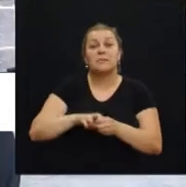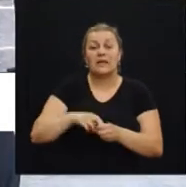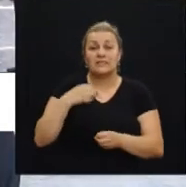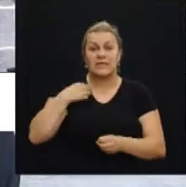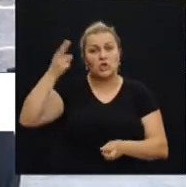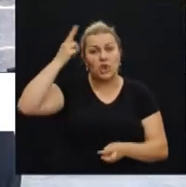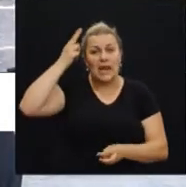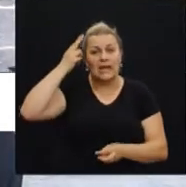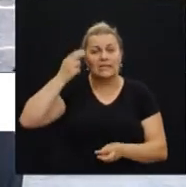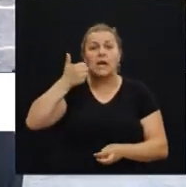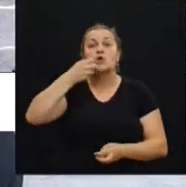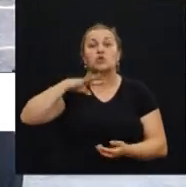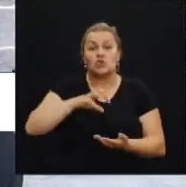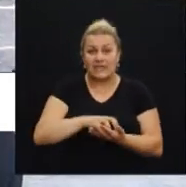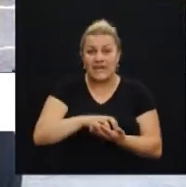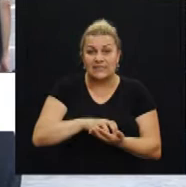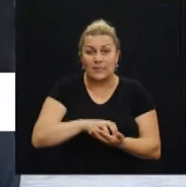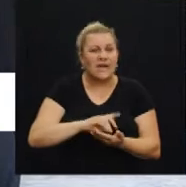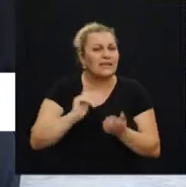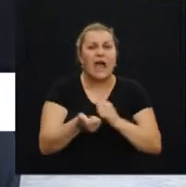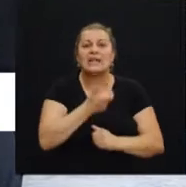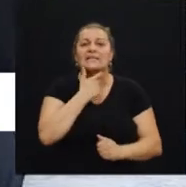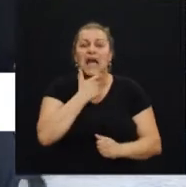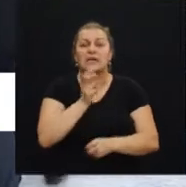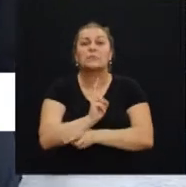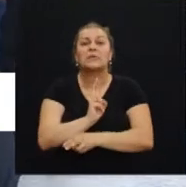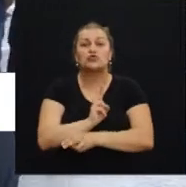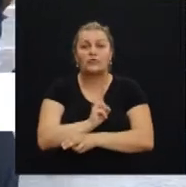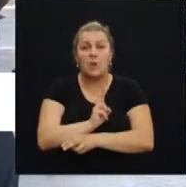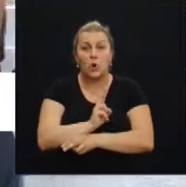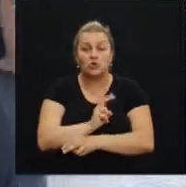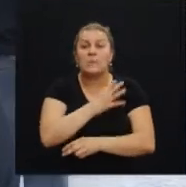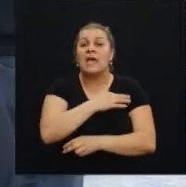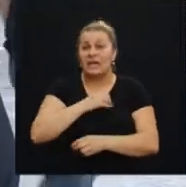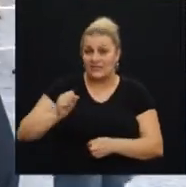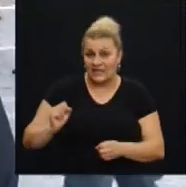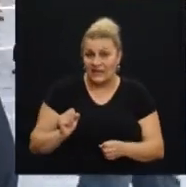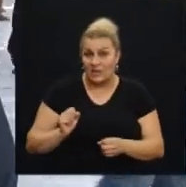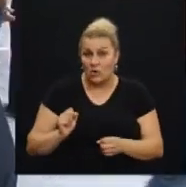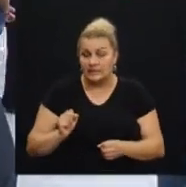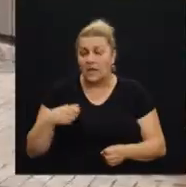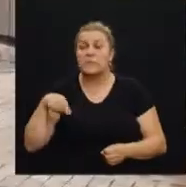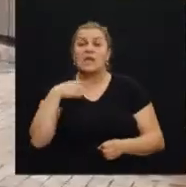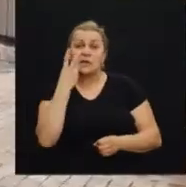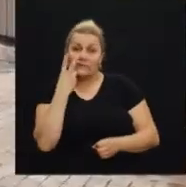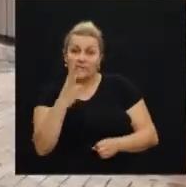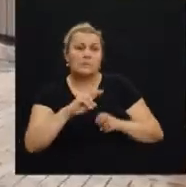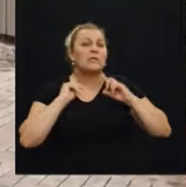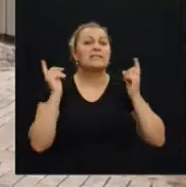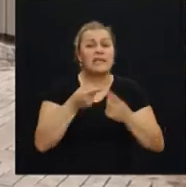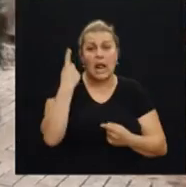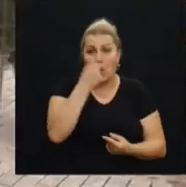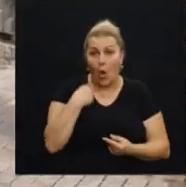legendarne 114. brigade, najstarije pričuvne postrojbe Hrvatske vojske, i vidimo da cijeli